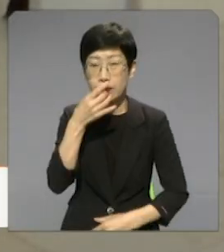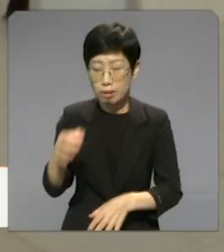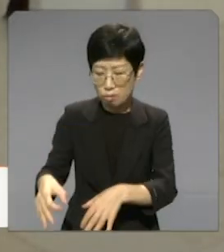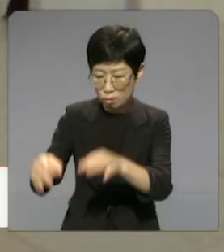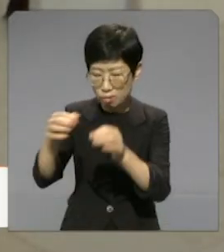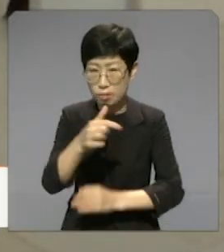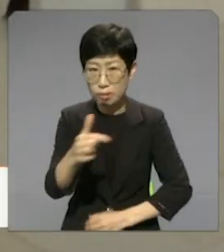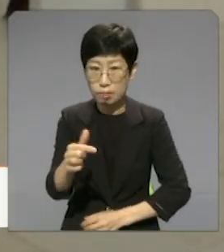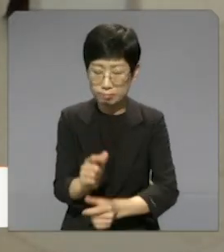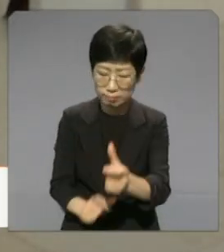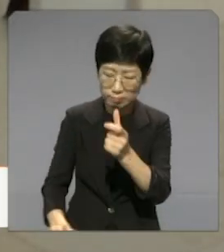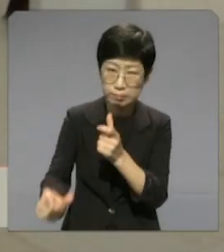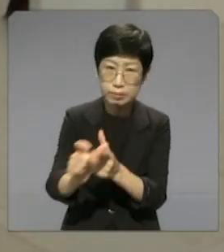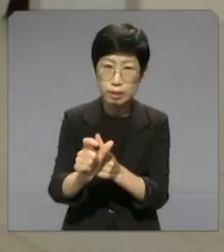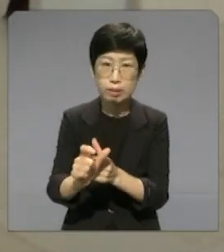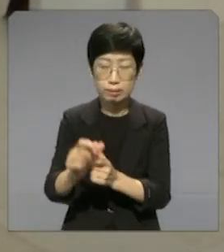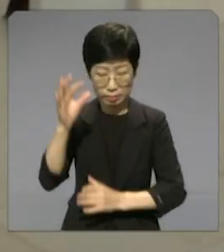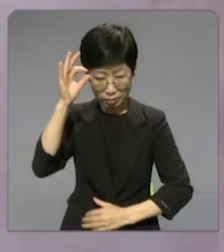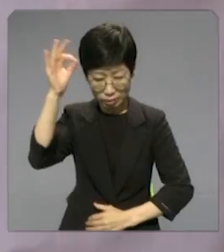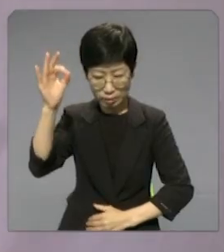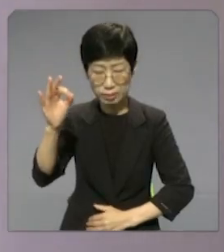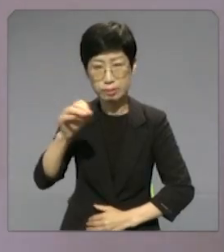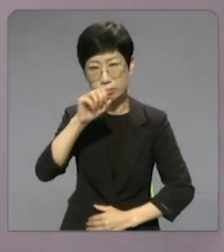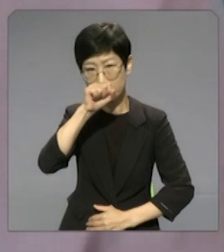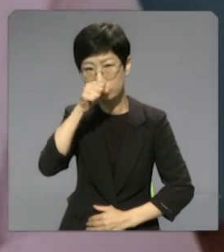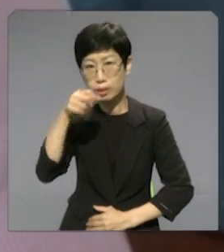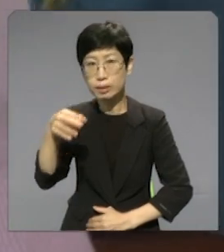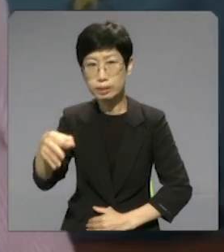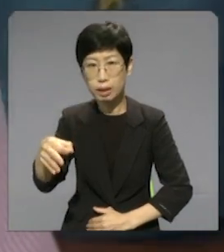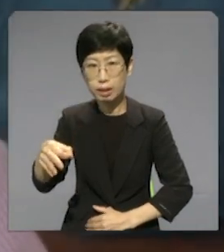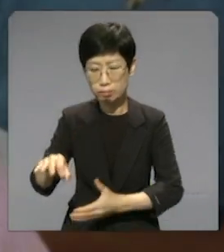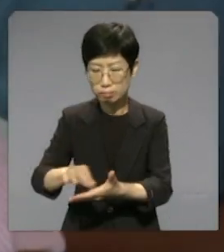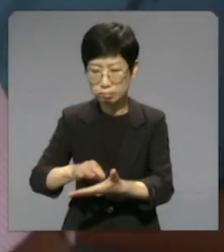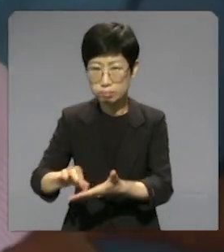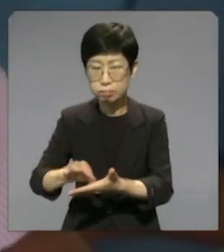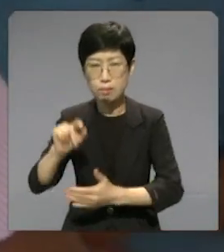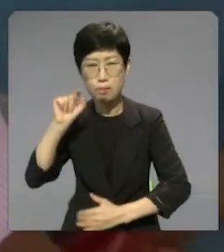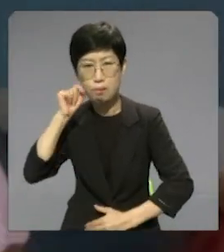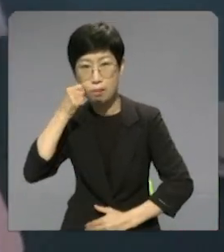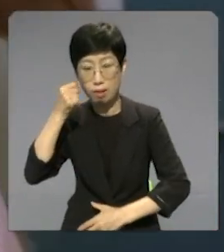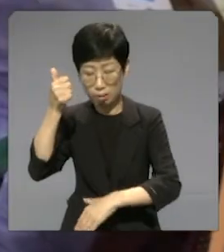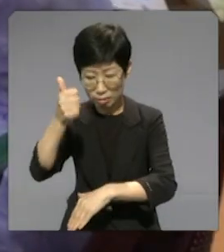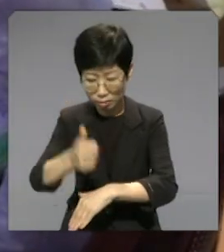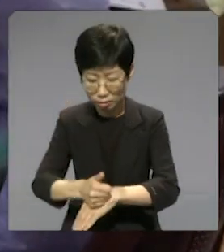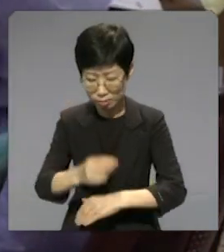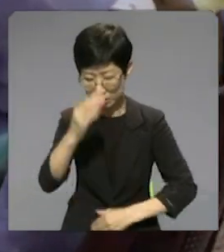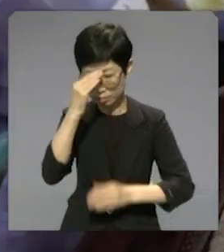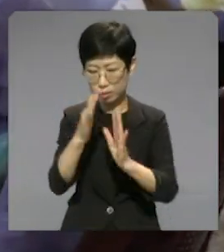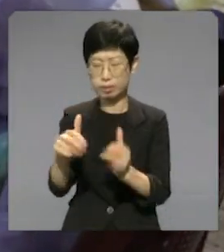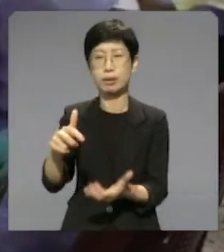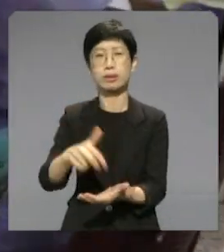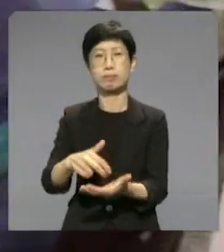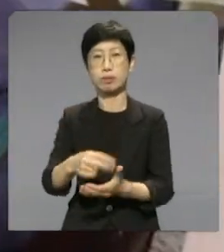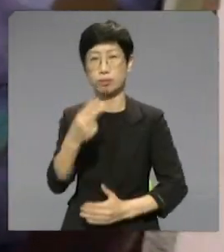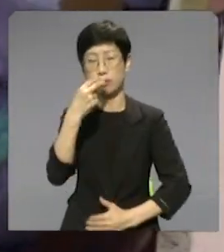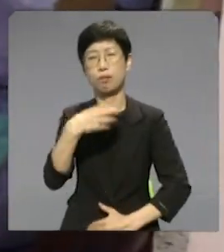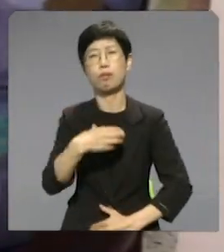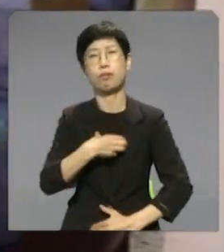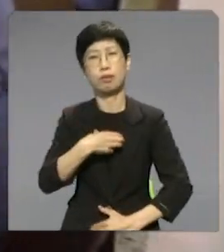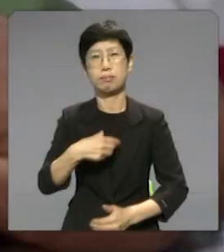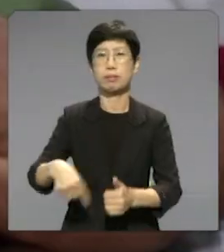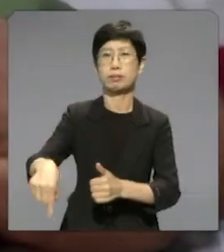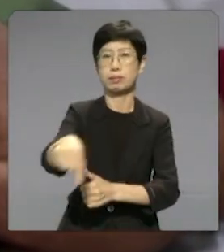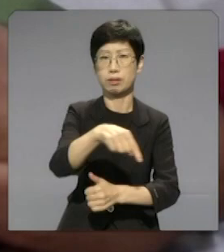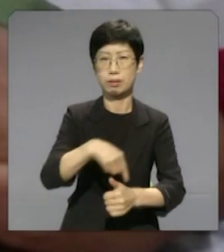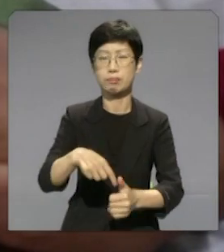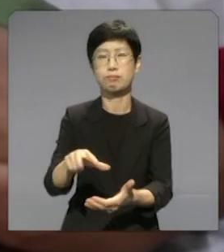쌀 가격 급등과 때마침 발생한 튀니지의 재정 위기가 생명 유지를 위해 쌀이 필요한 셀리악병 환자들의 목숨마저 위협하고